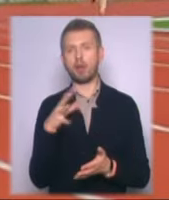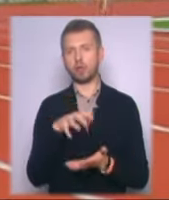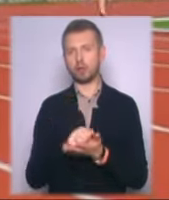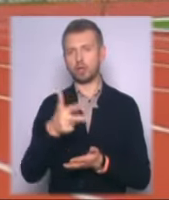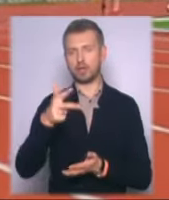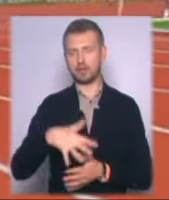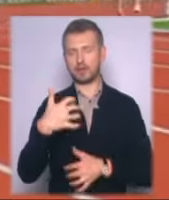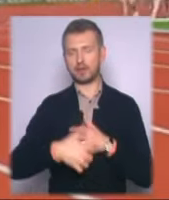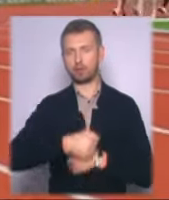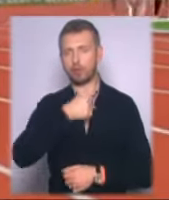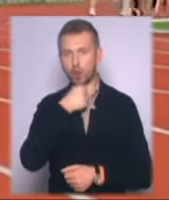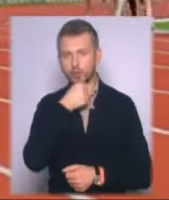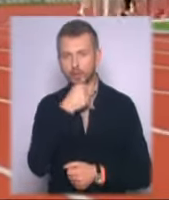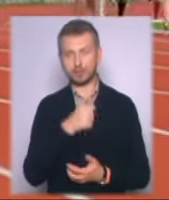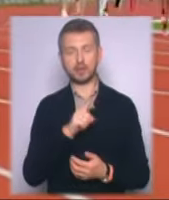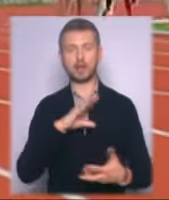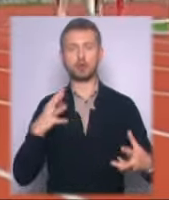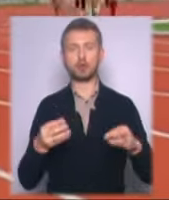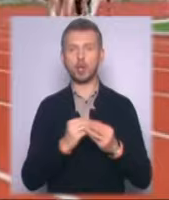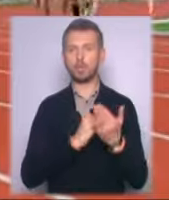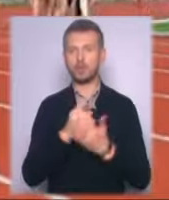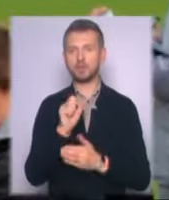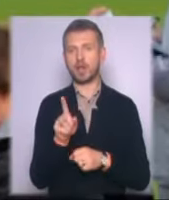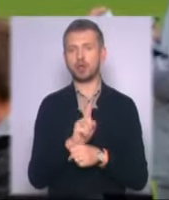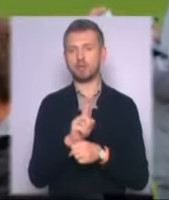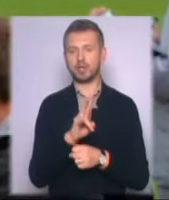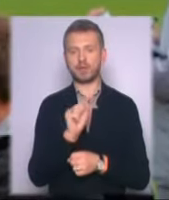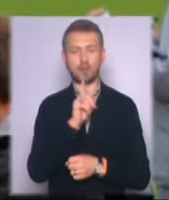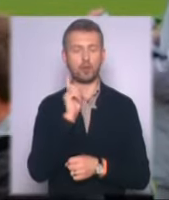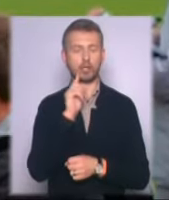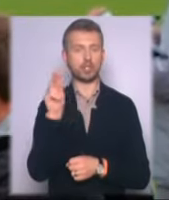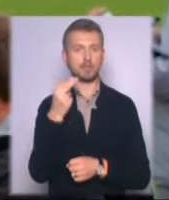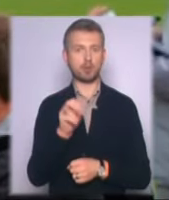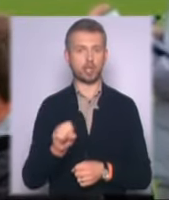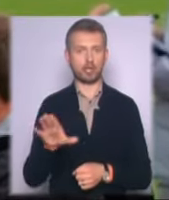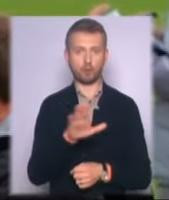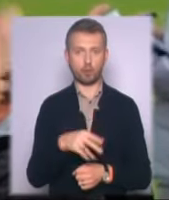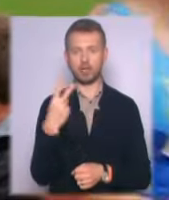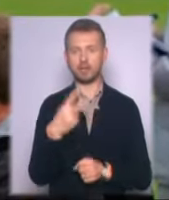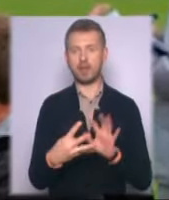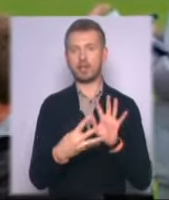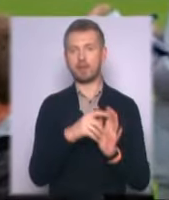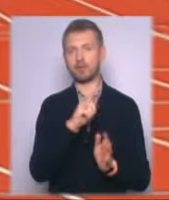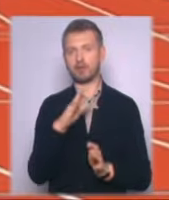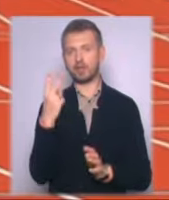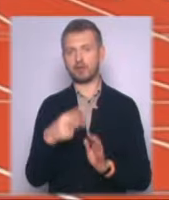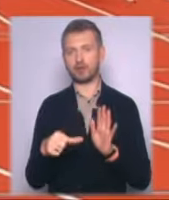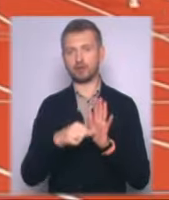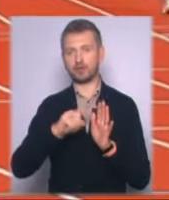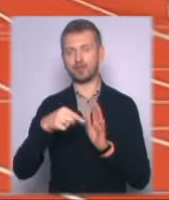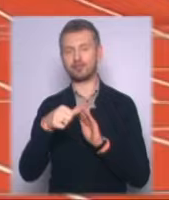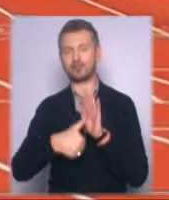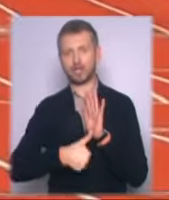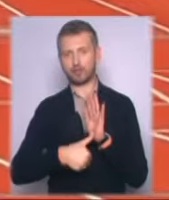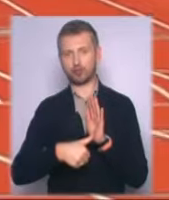місце серед дорослих. З результатом вищим за норматив на молодіжний чемпіонат Європи – 29 хвилин, 26.